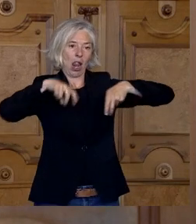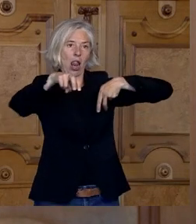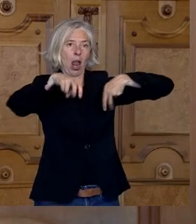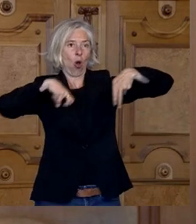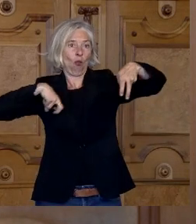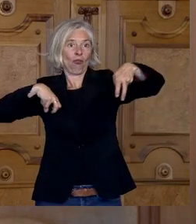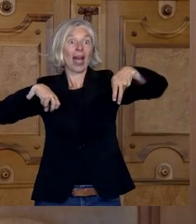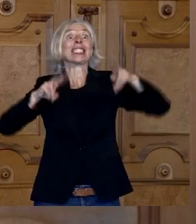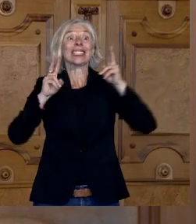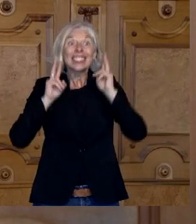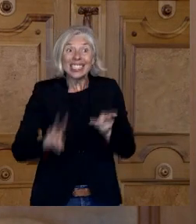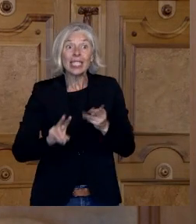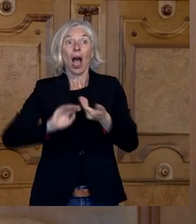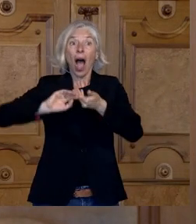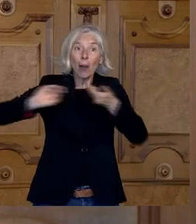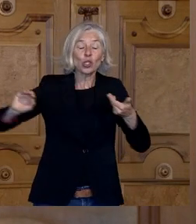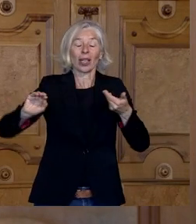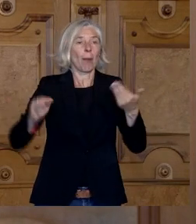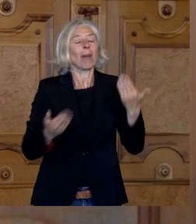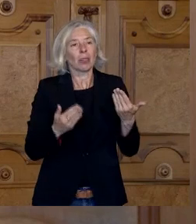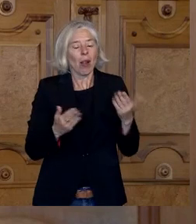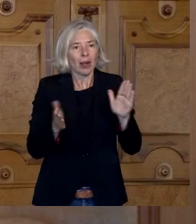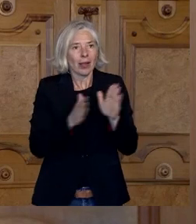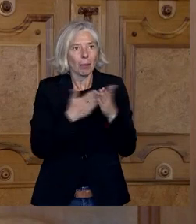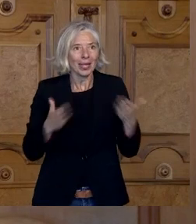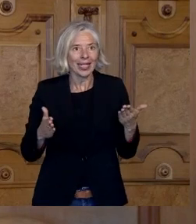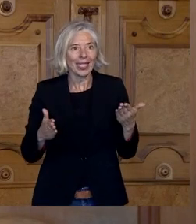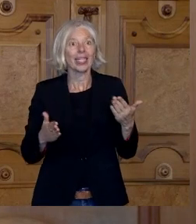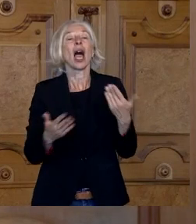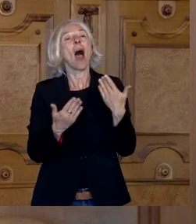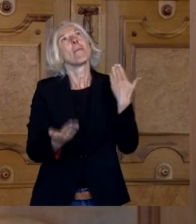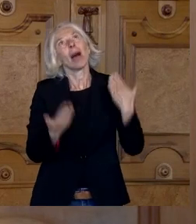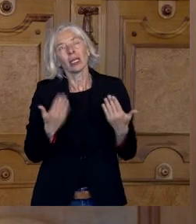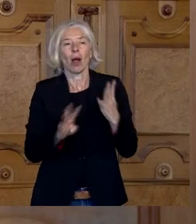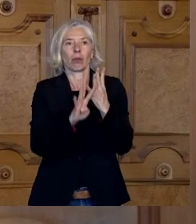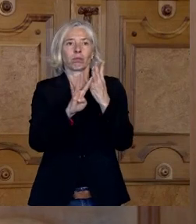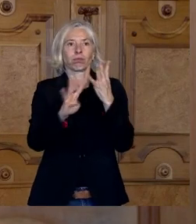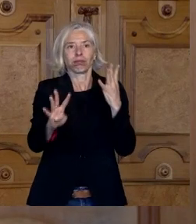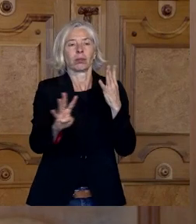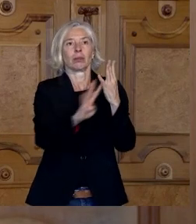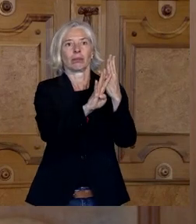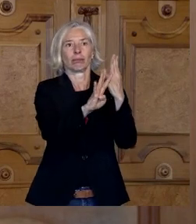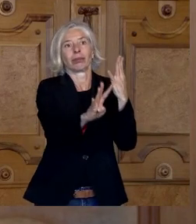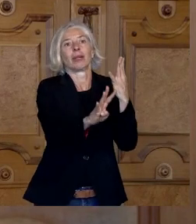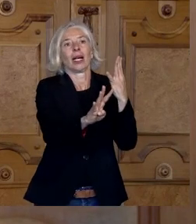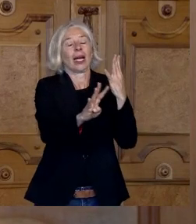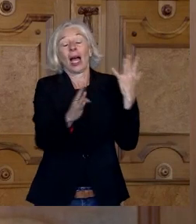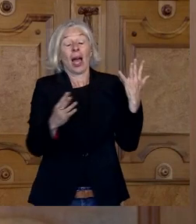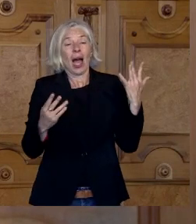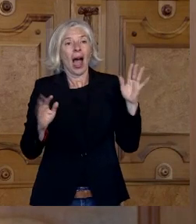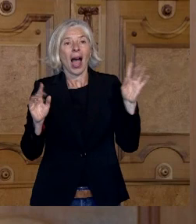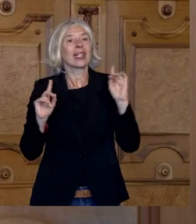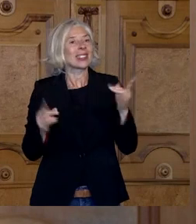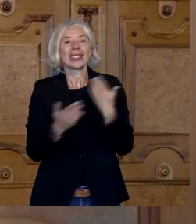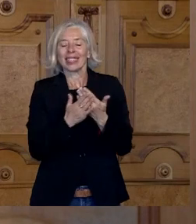nicht möglich, allgemeinen Parteiverkehr anzubieten, sodass Warteschlangen oder auch Ansammlungen in Aufenthaltsräumen vermieden werden müssen. Deswegen